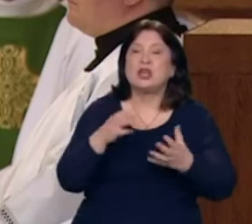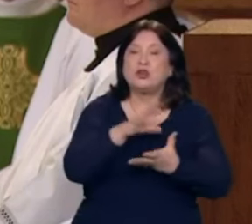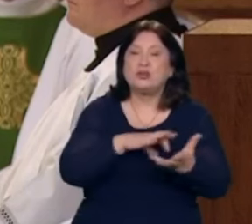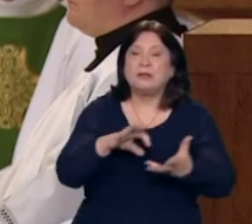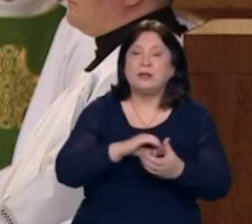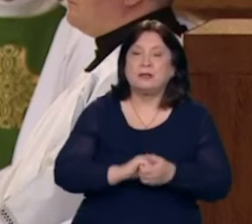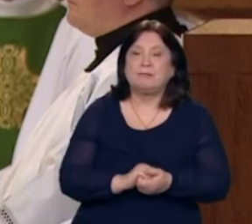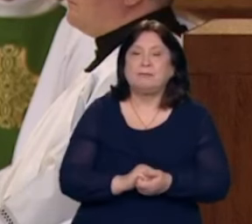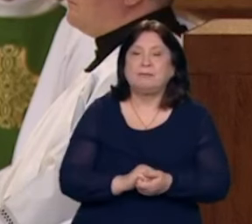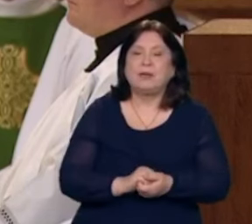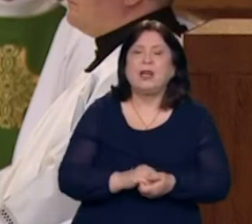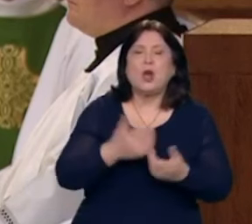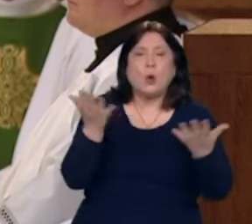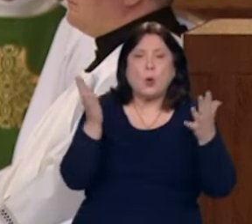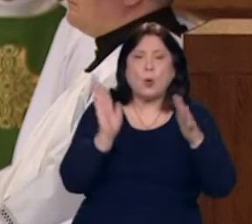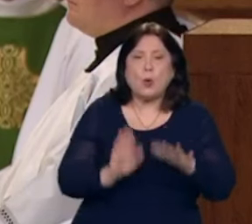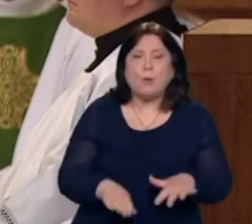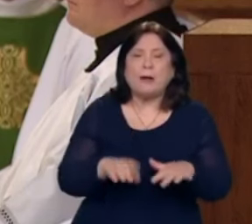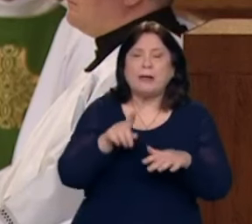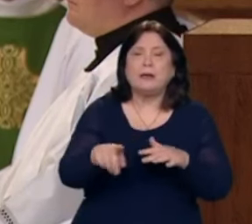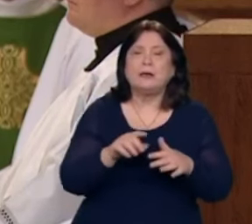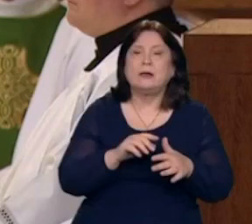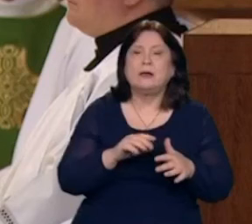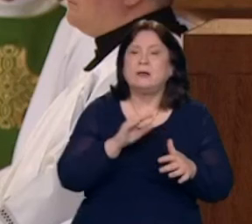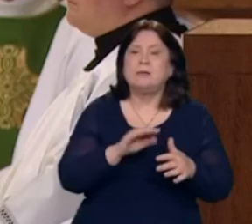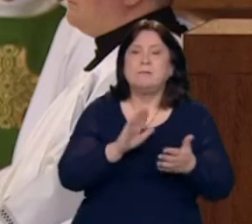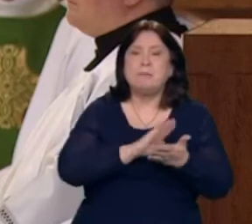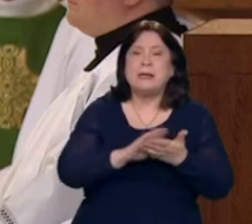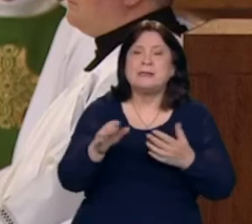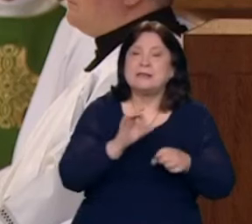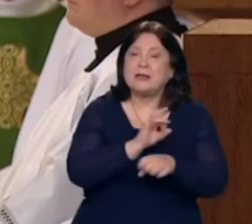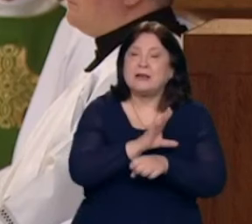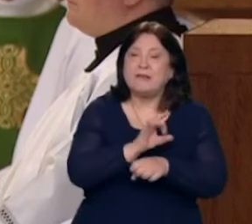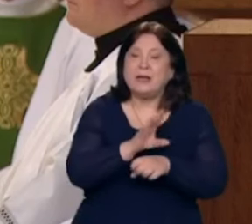świata do upadku w sposób bezkrwawy